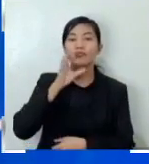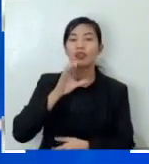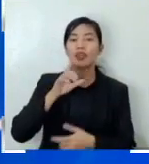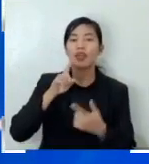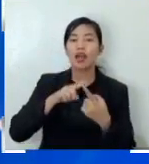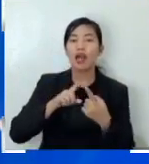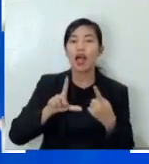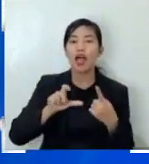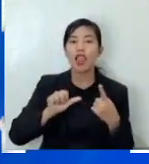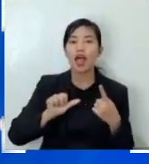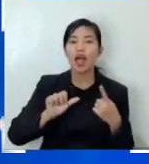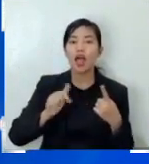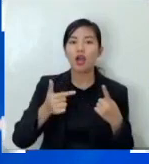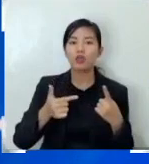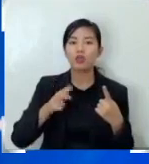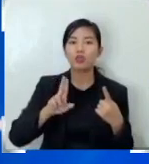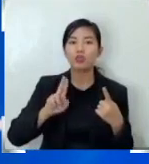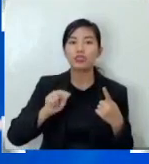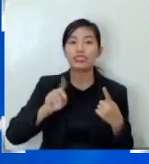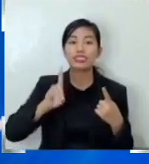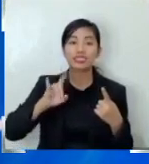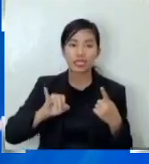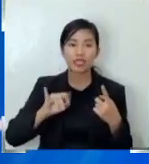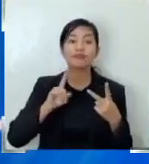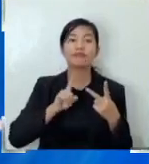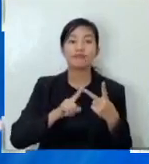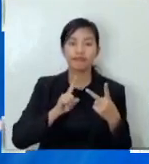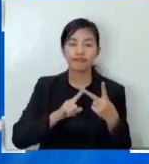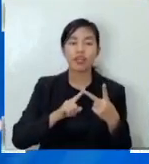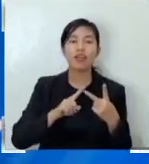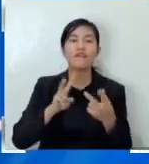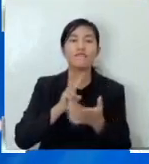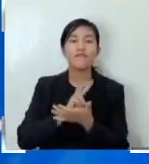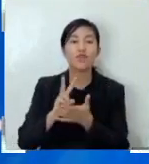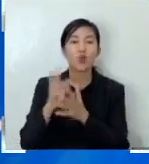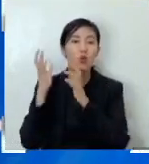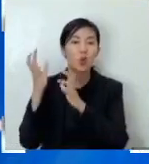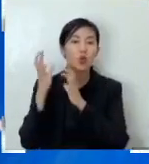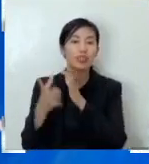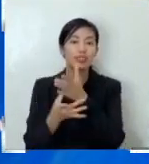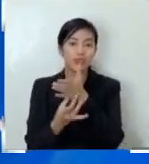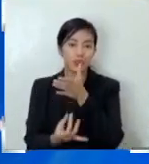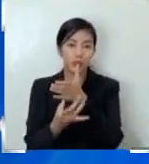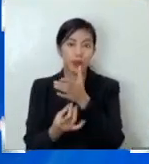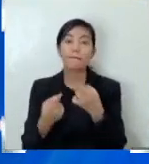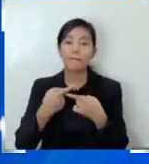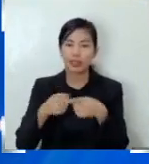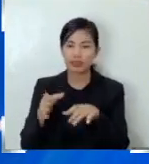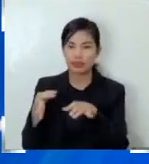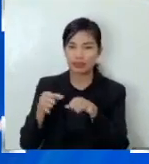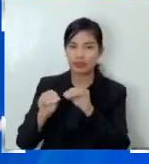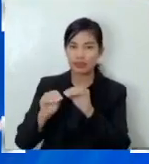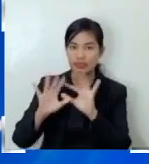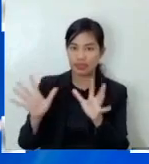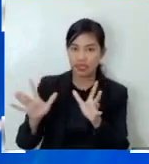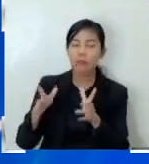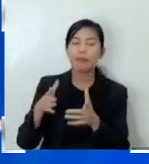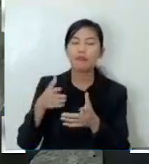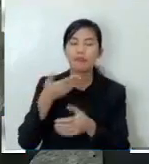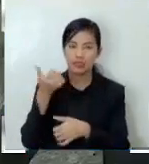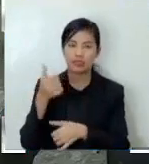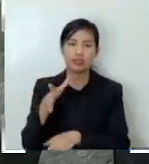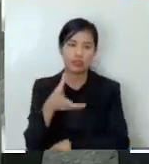para bumilis ang paggaling. Pero paglilinaw nila, hindi alternatibo ang mga ito sa bakuna. Saksi si JP Soriano.